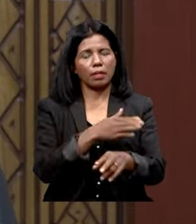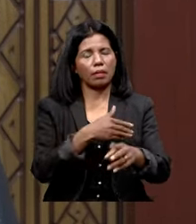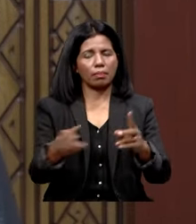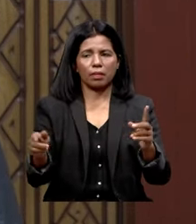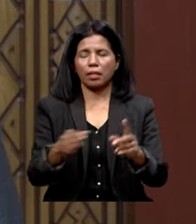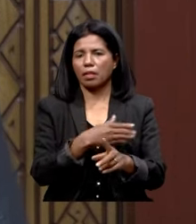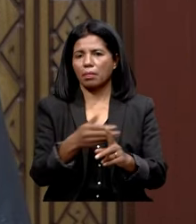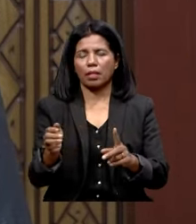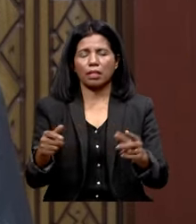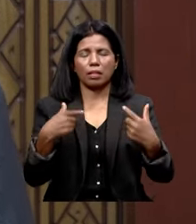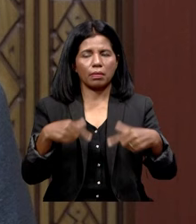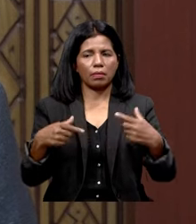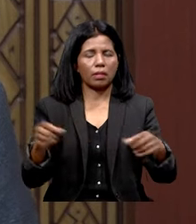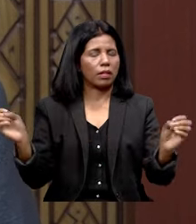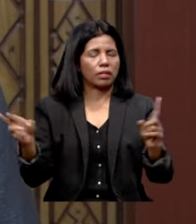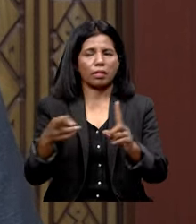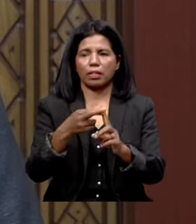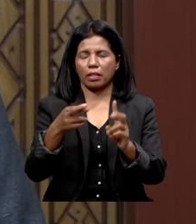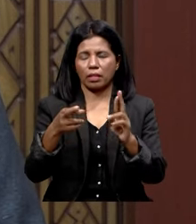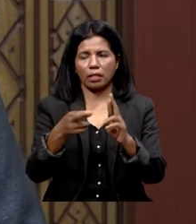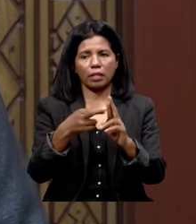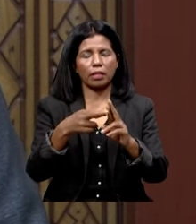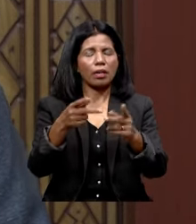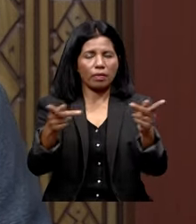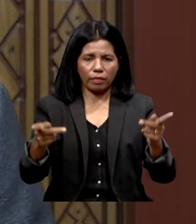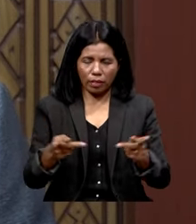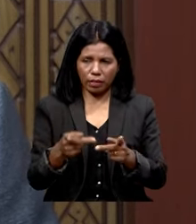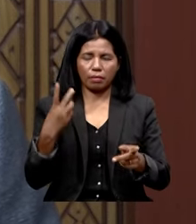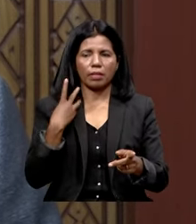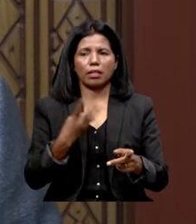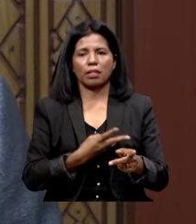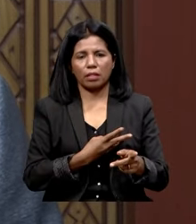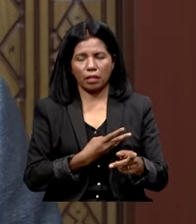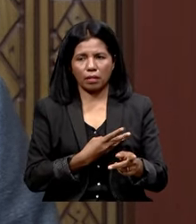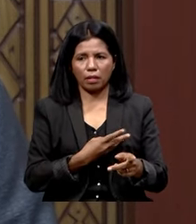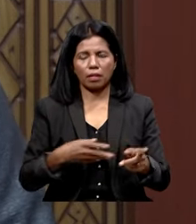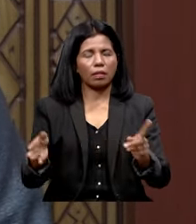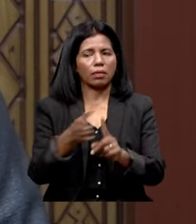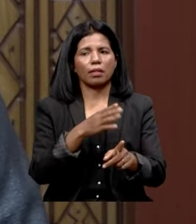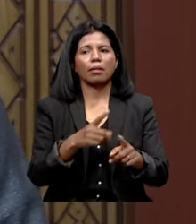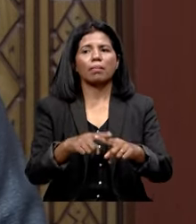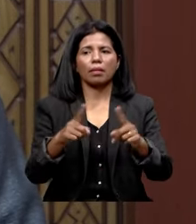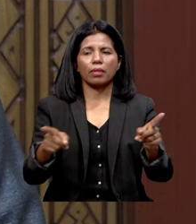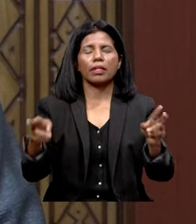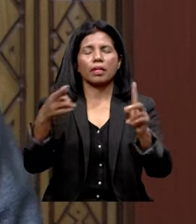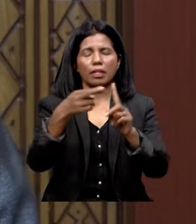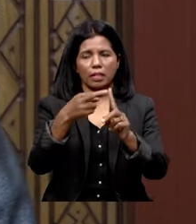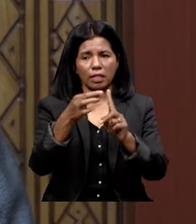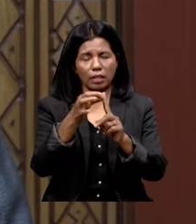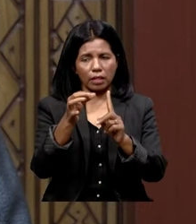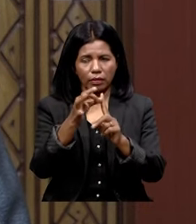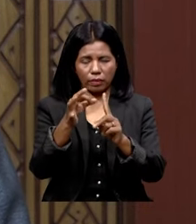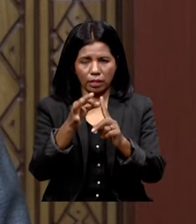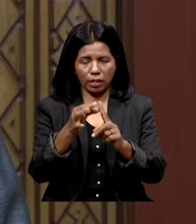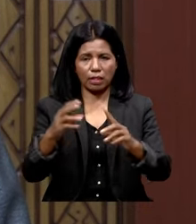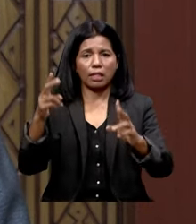os ona rate ga simiteri ne la os mas fatin bai ita tu hafu malu baku malu ne mabe rate ne fatin ne be